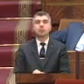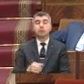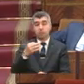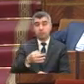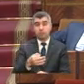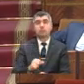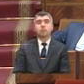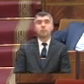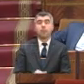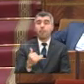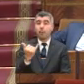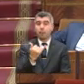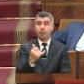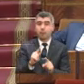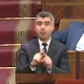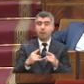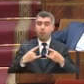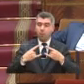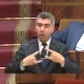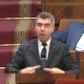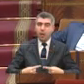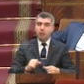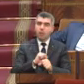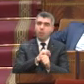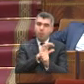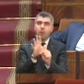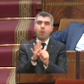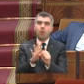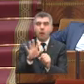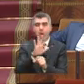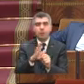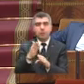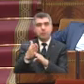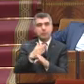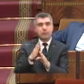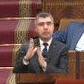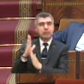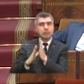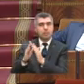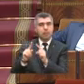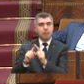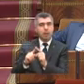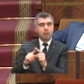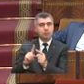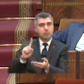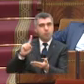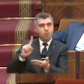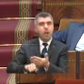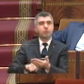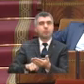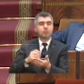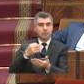ظروف الإجراءات الاحترازية والوقائية لكوفيد 19 وفرض إجبارية جواز التلقيح الصحي.